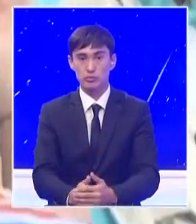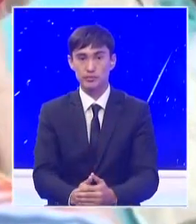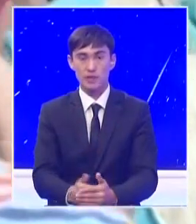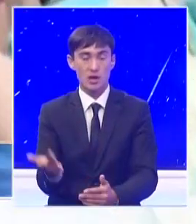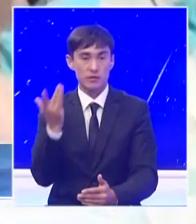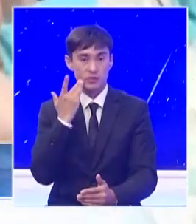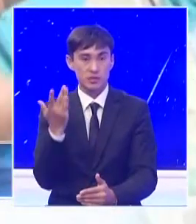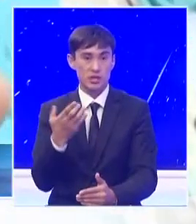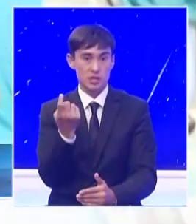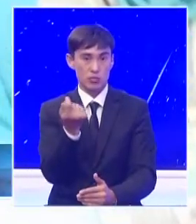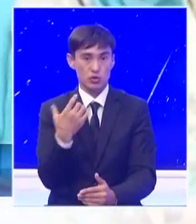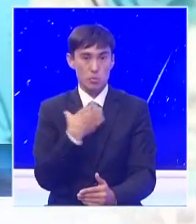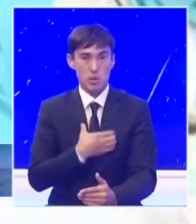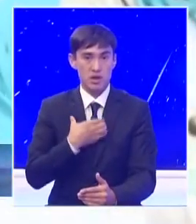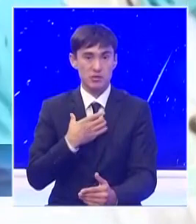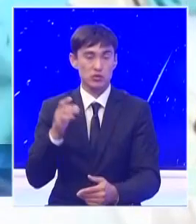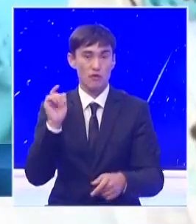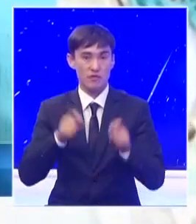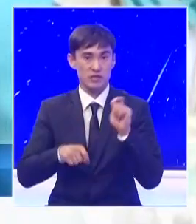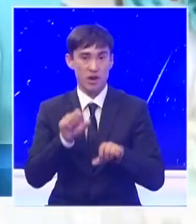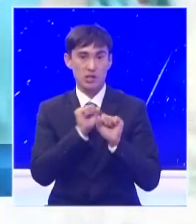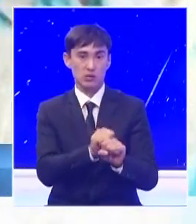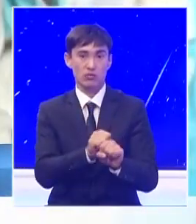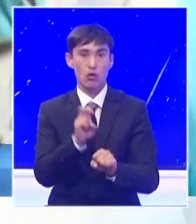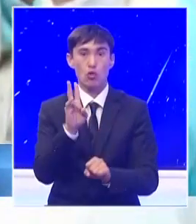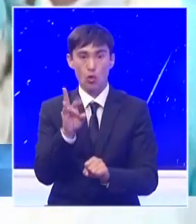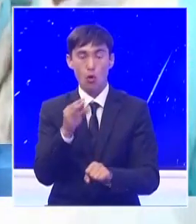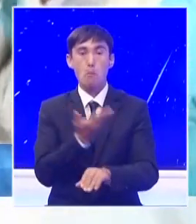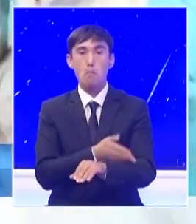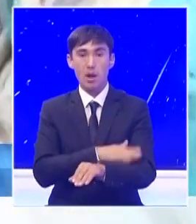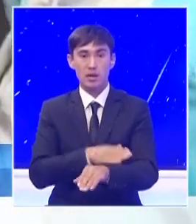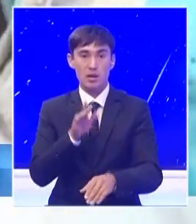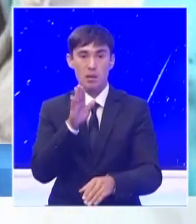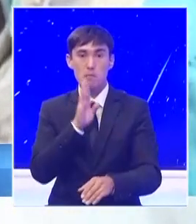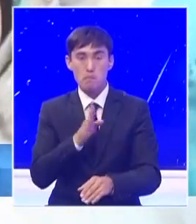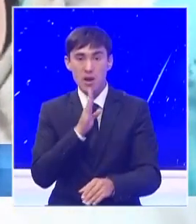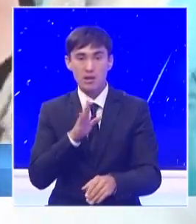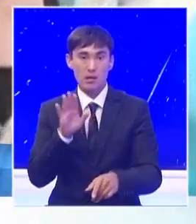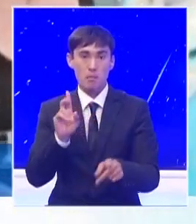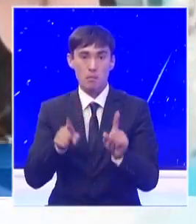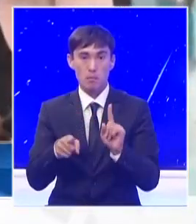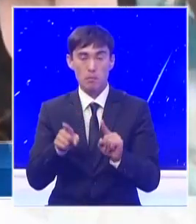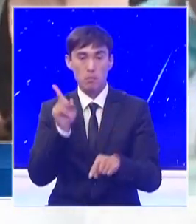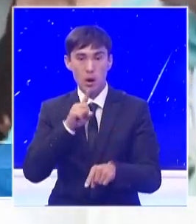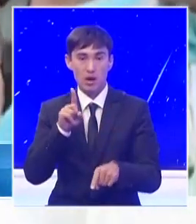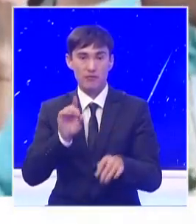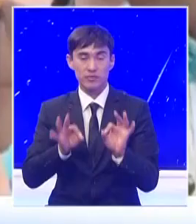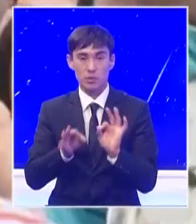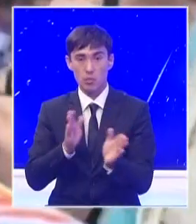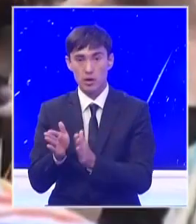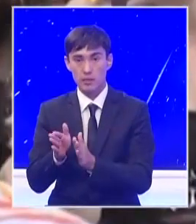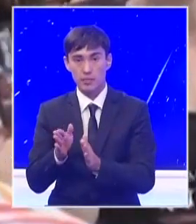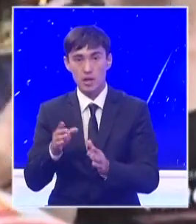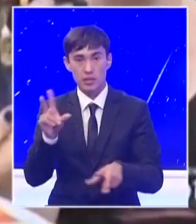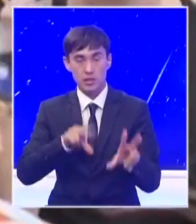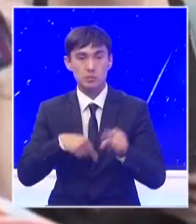Всегда немного переживаю, что фестиваль остановят. Но в Бельгии пока все в порядке. И в Авиньоне нам показалось, что тоже. Надеемся, что